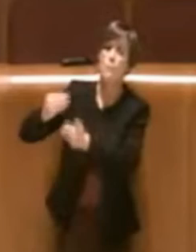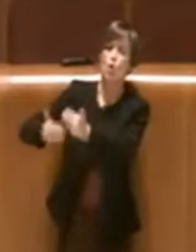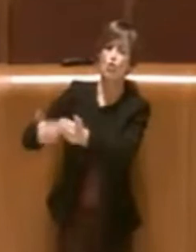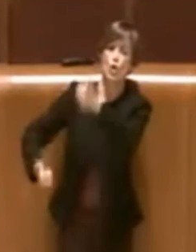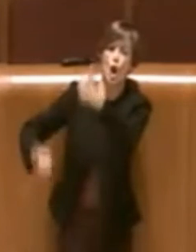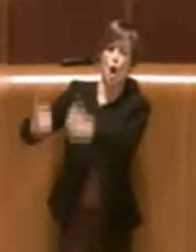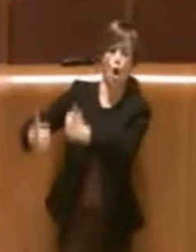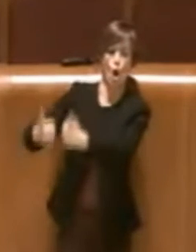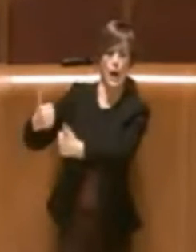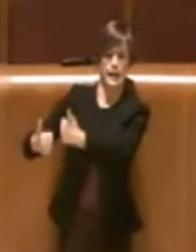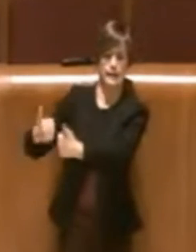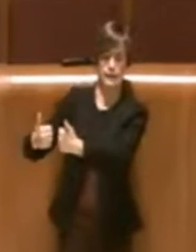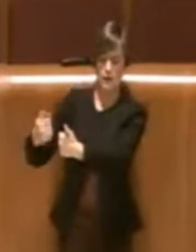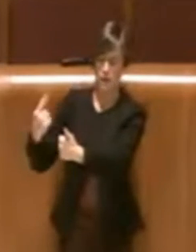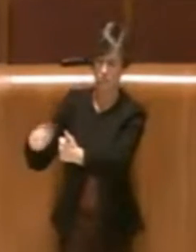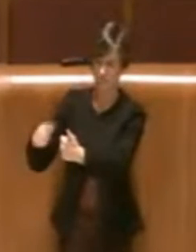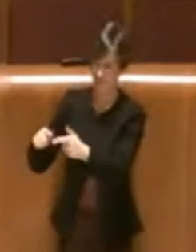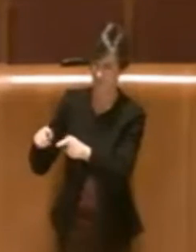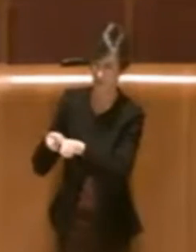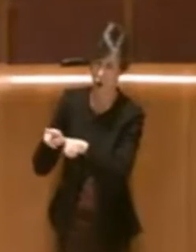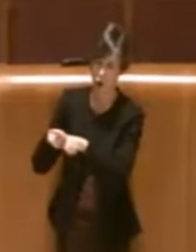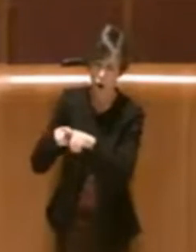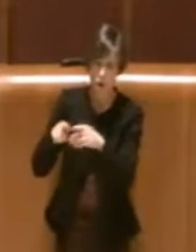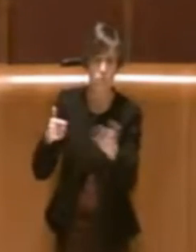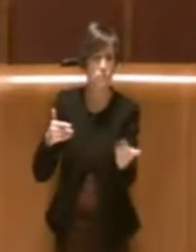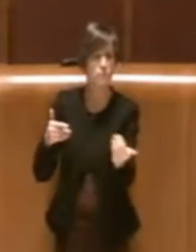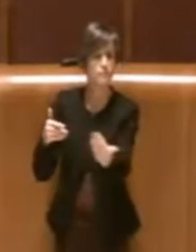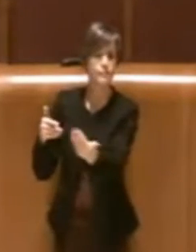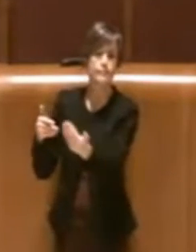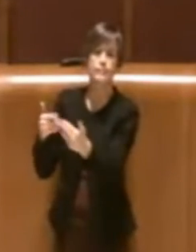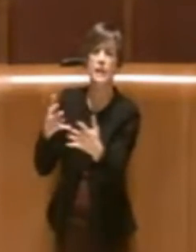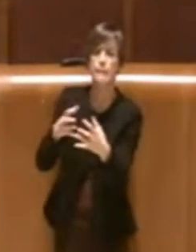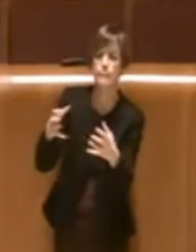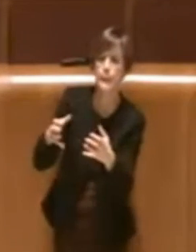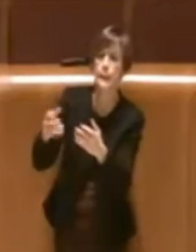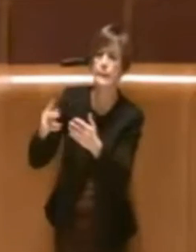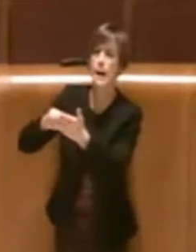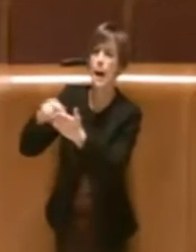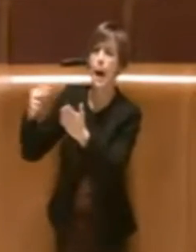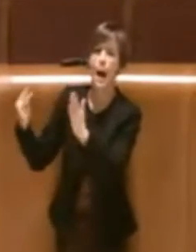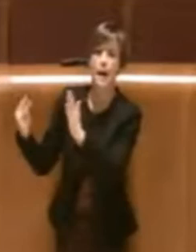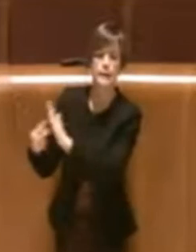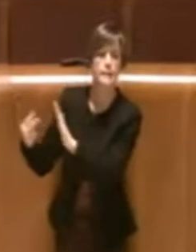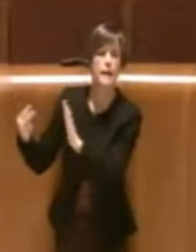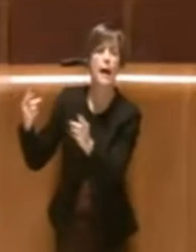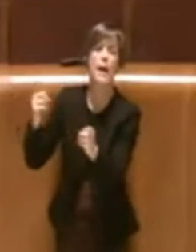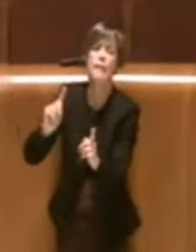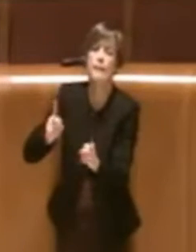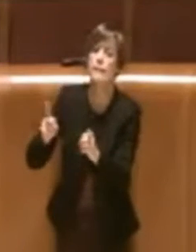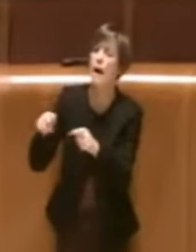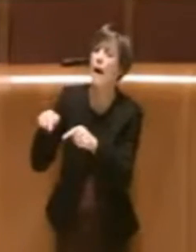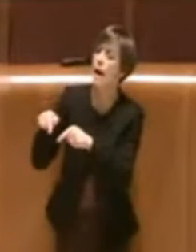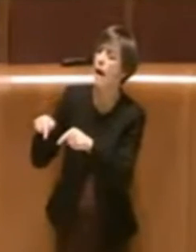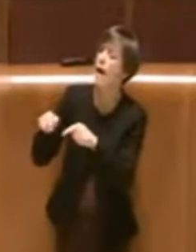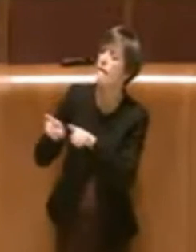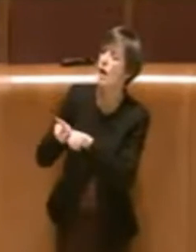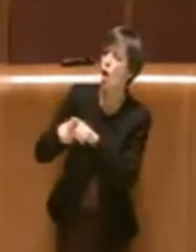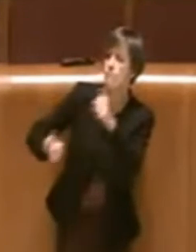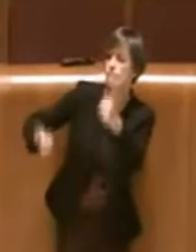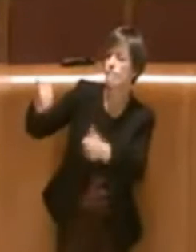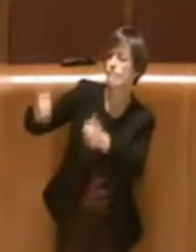a mettere a confronto anche imprese, architetti, che potranno finalmente concorrere tra loro